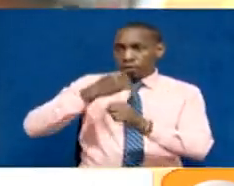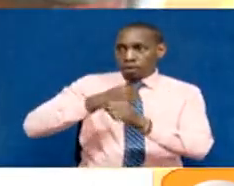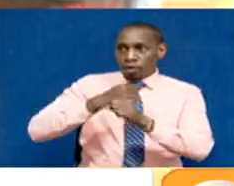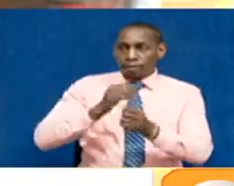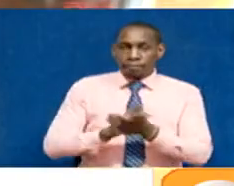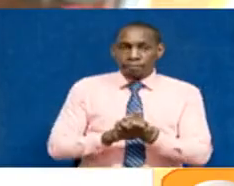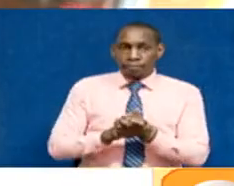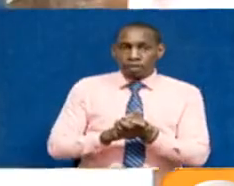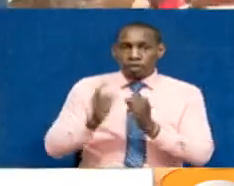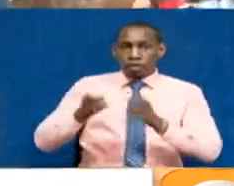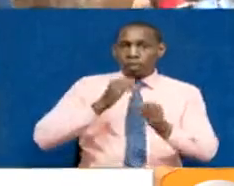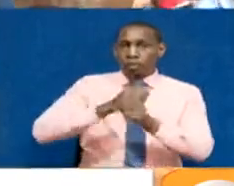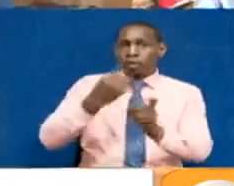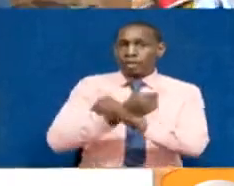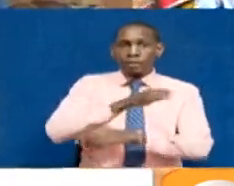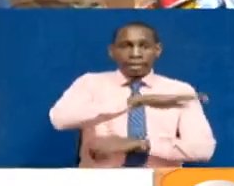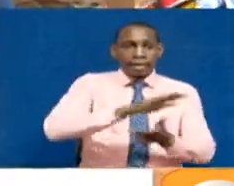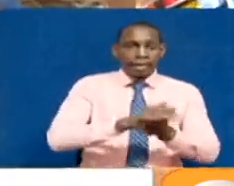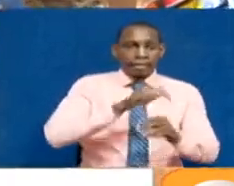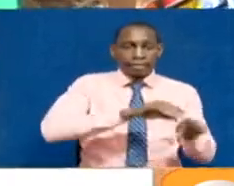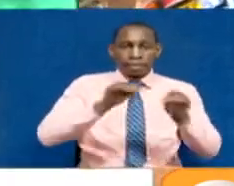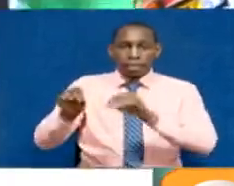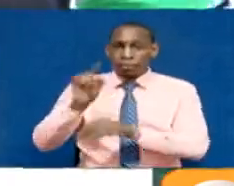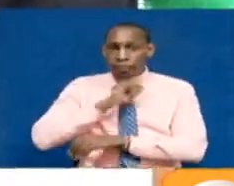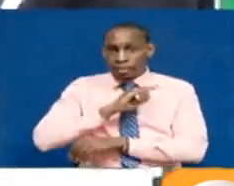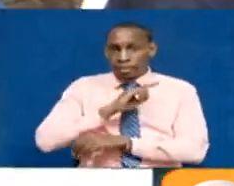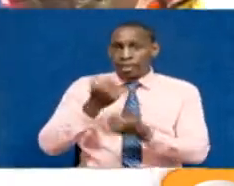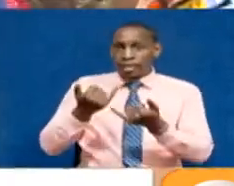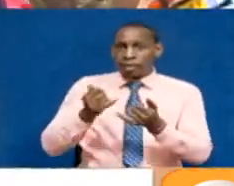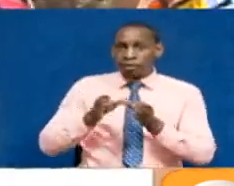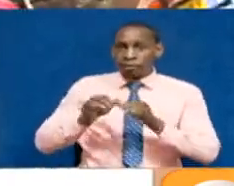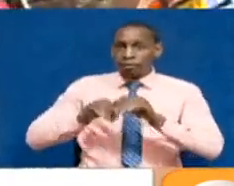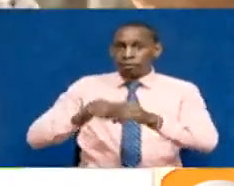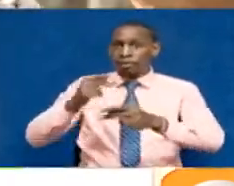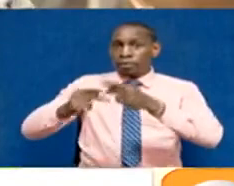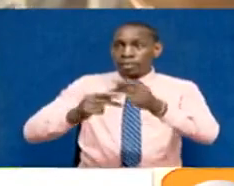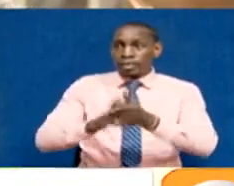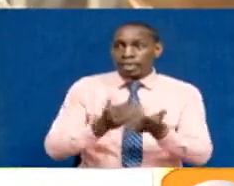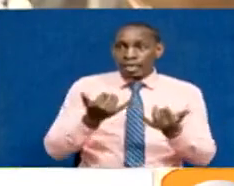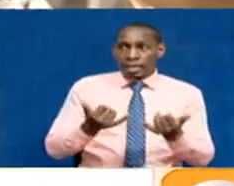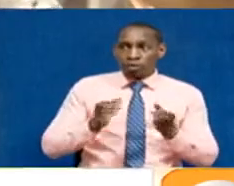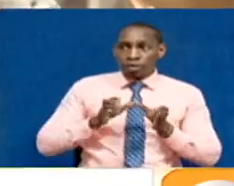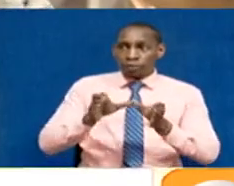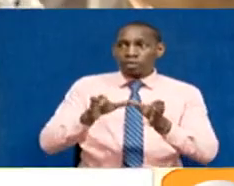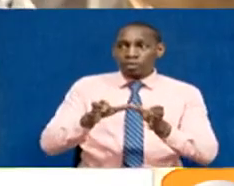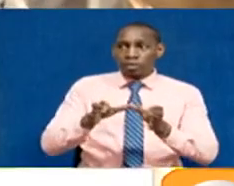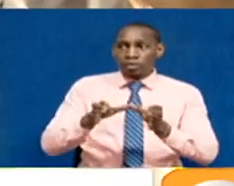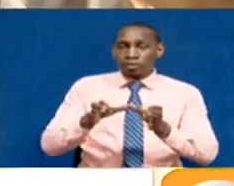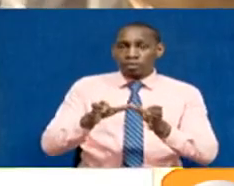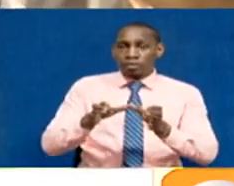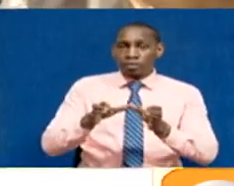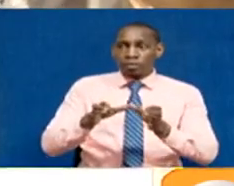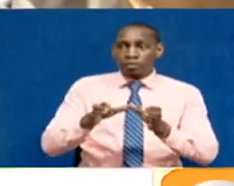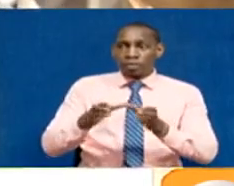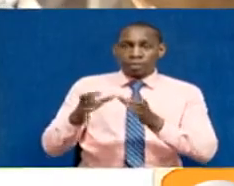yake. Nilikuwa na bebe anga mahali pengine. Sasa venye nilimove hapa, ilibidi nifuate rules za hapa. That is ni lazima ningepatiwa sasa hii